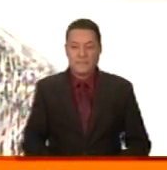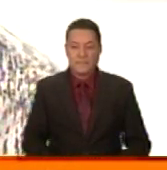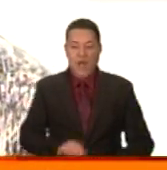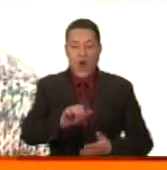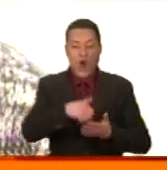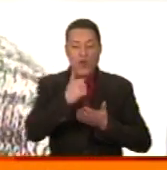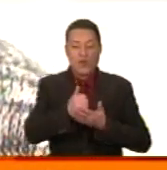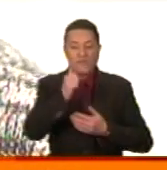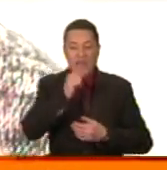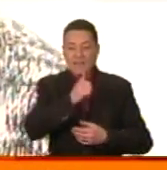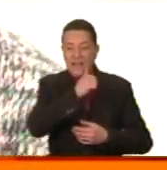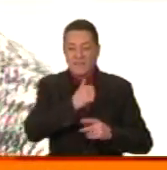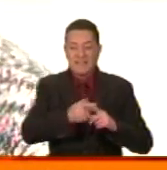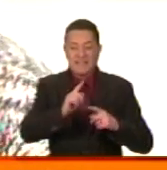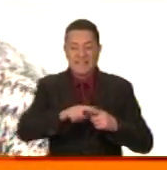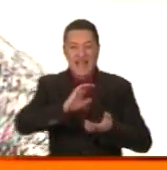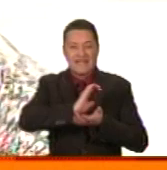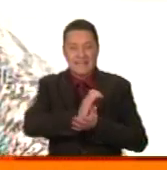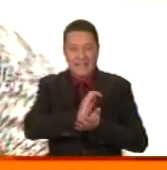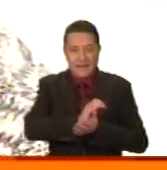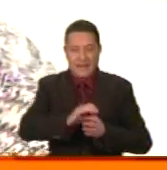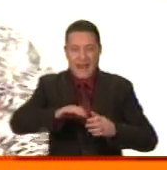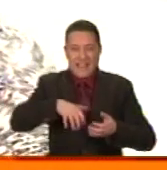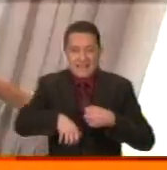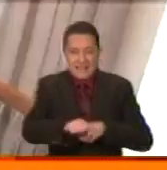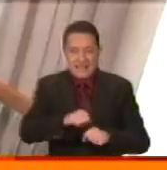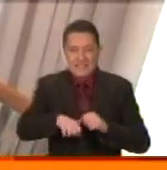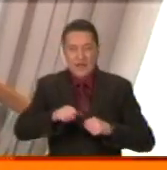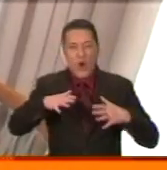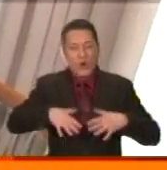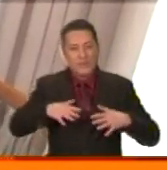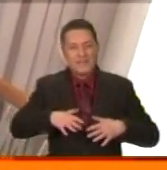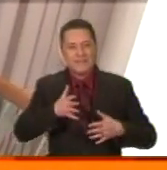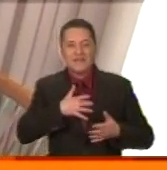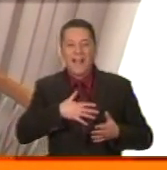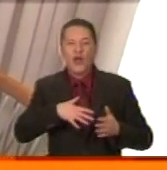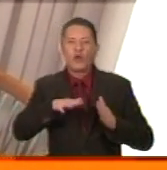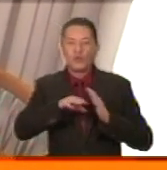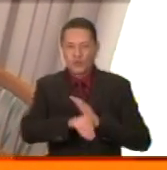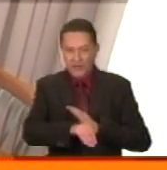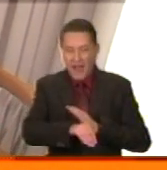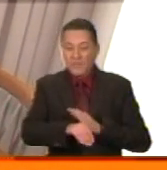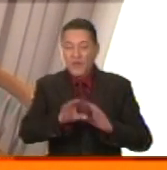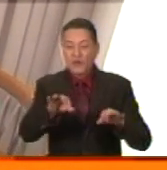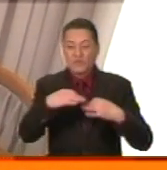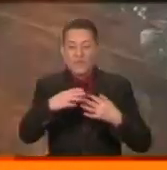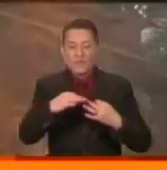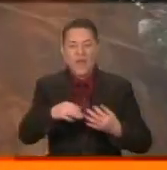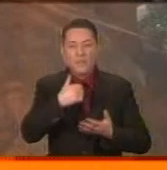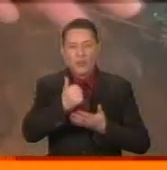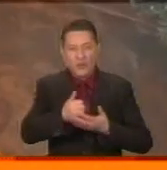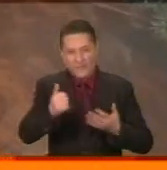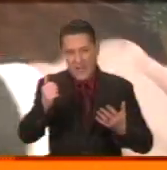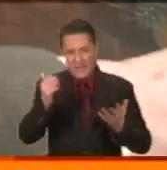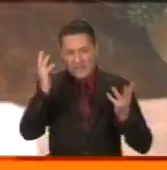Головна таємниця хачапурі – це сир, тісто і грузинська душа. Поки мама готує, Хатія розповідає про своє головне захоплення –